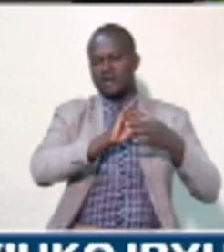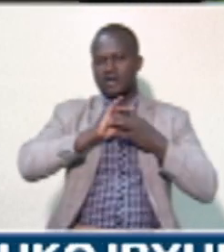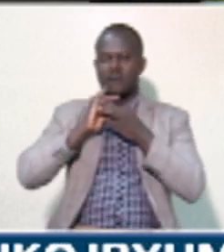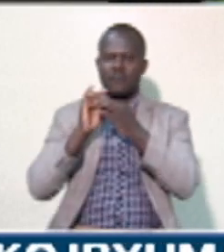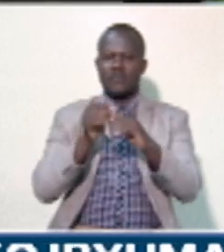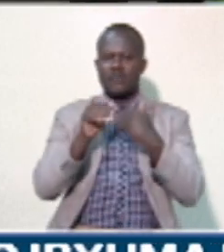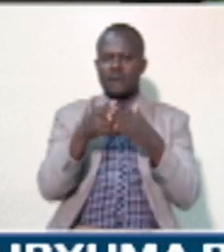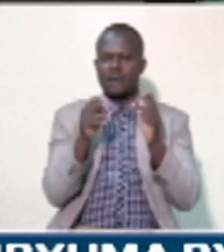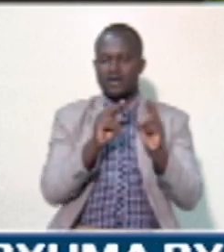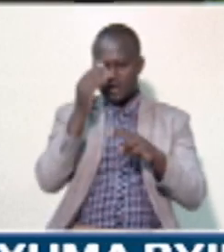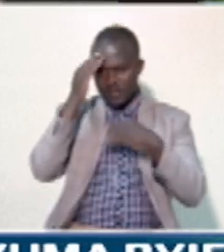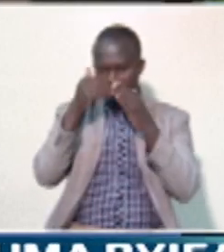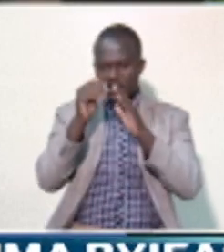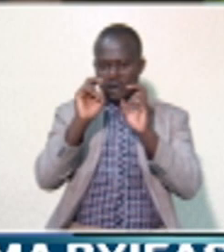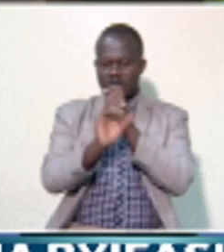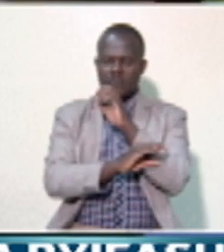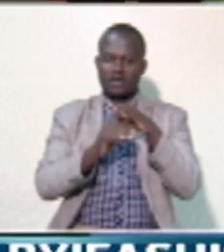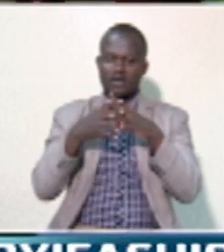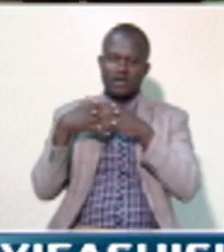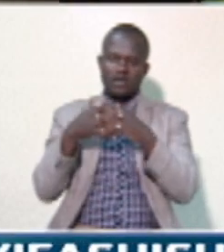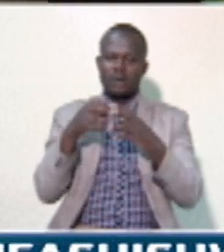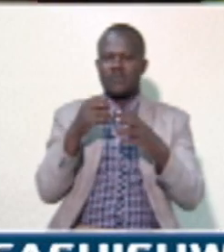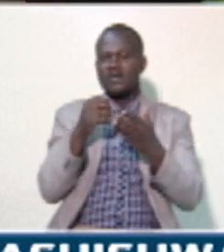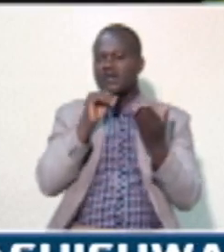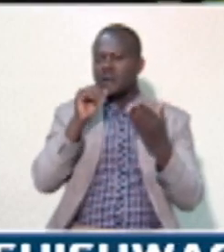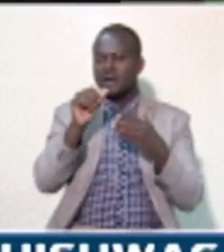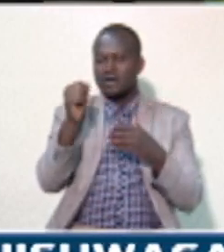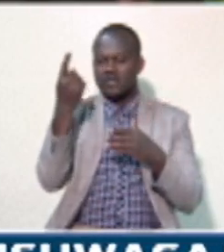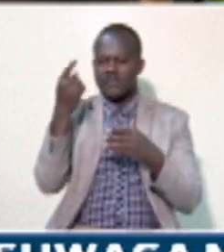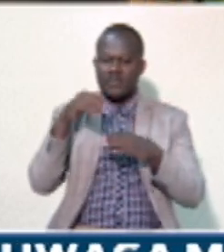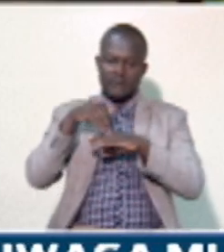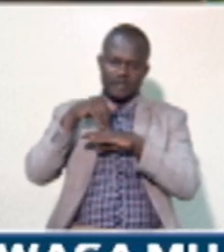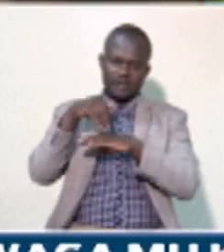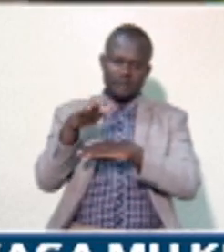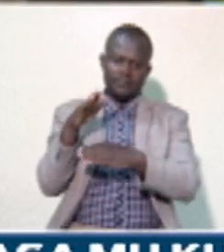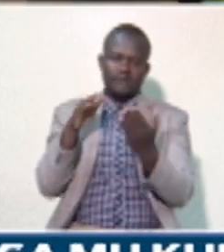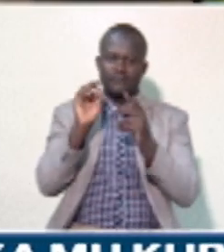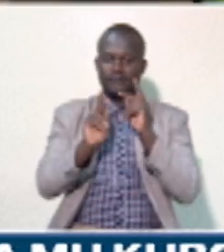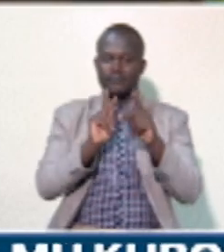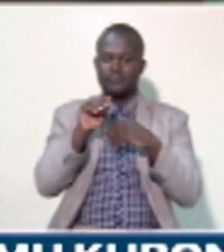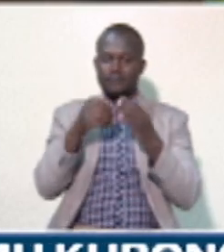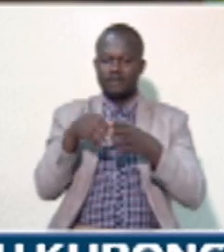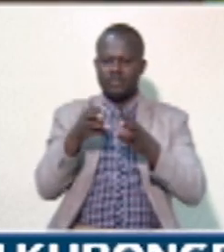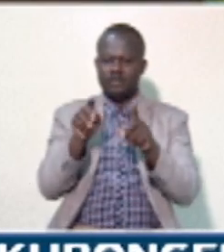burasanzwe, kuko igihugu cya Amerika cyangwa se Leta Zunze Ubumwe za Amerika ntabwo ari ubwa mbere bohereje abantu muri ubu